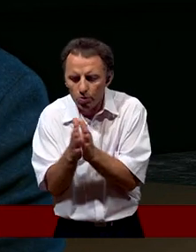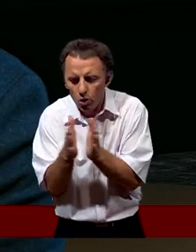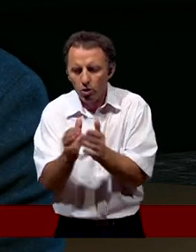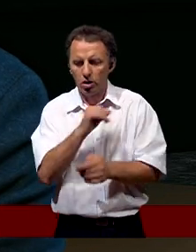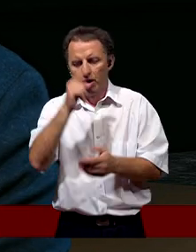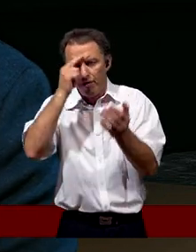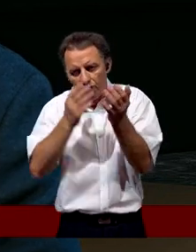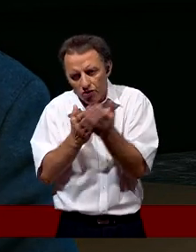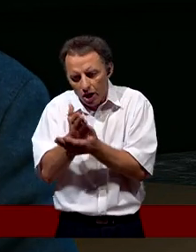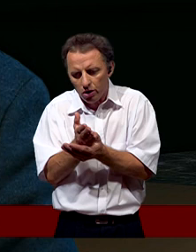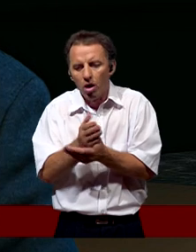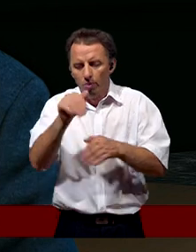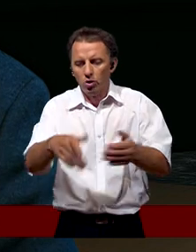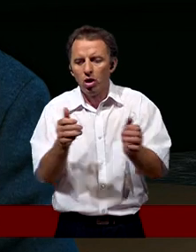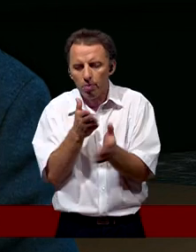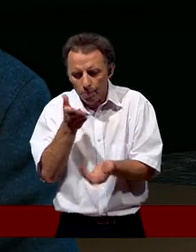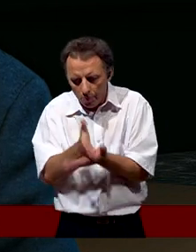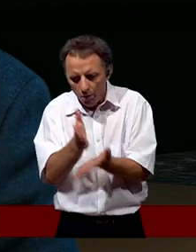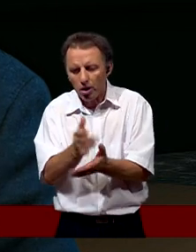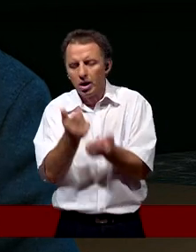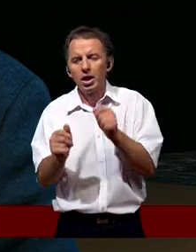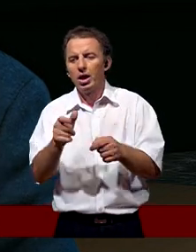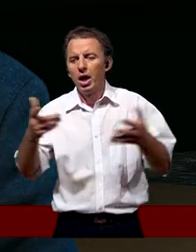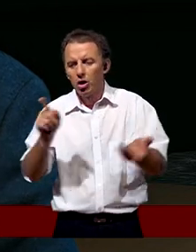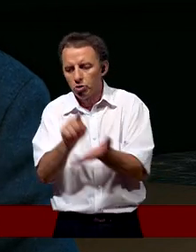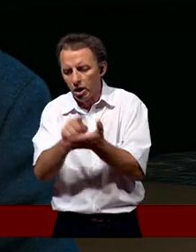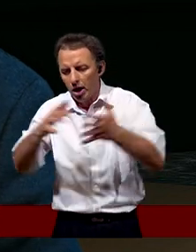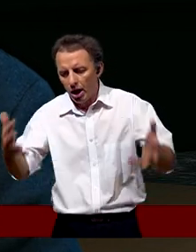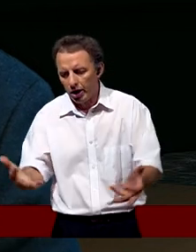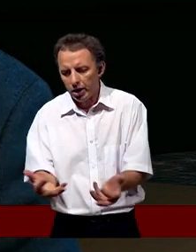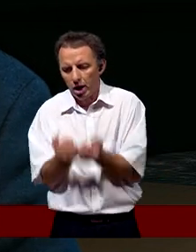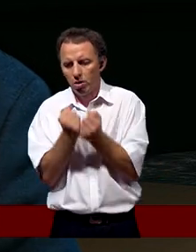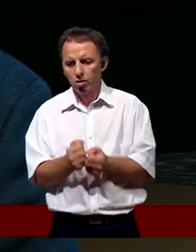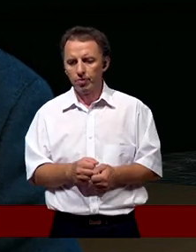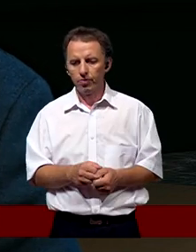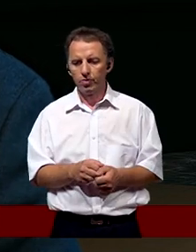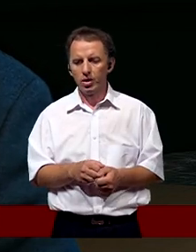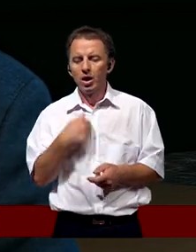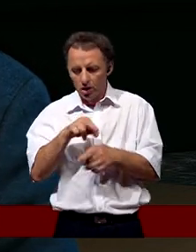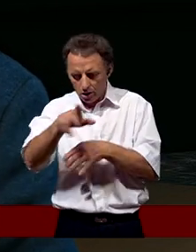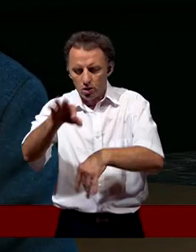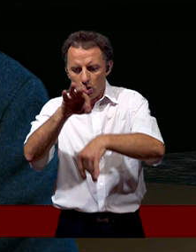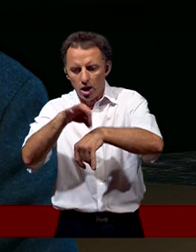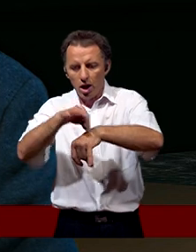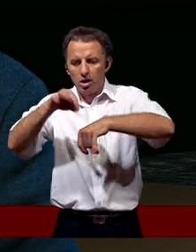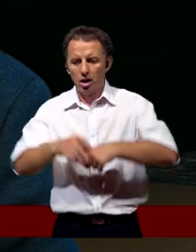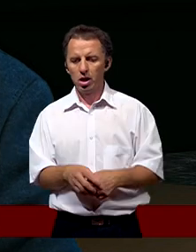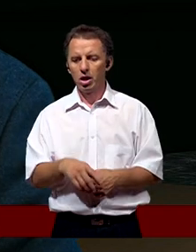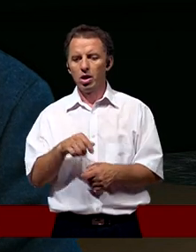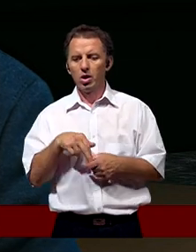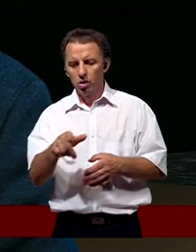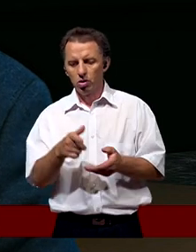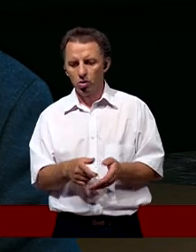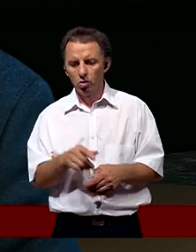módl się. I ludzie wierzą, że to może pomóc. To jest jedyna szansa ratunku. Jeśli mnie coś boli, ja idę do lekarza, prawda? Idę